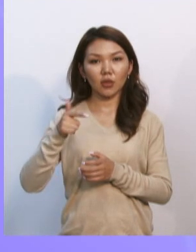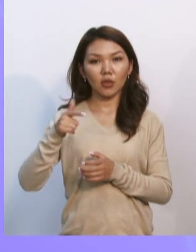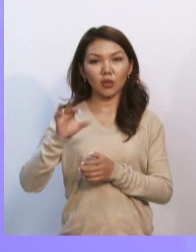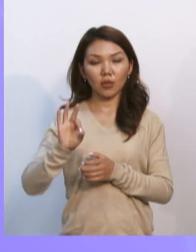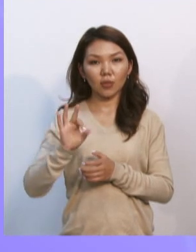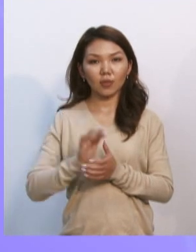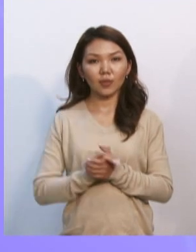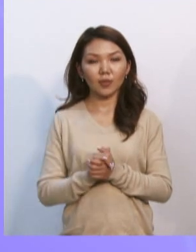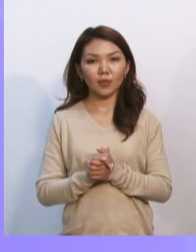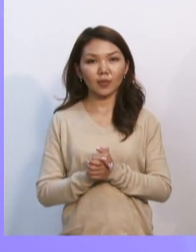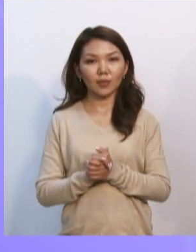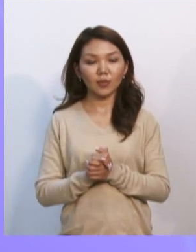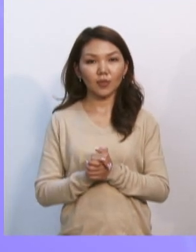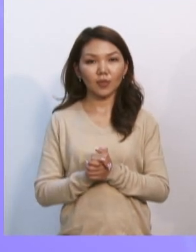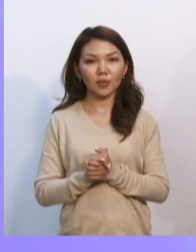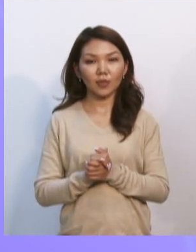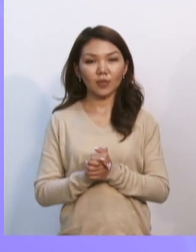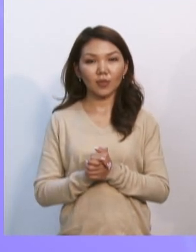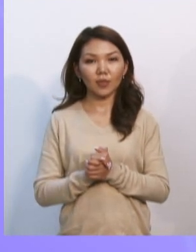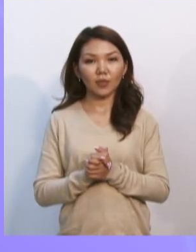Балдар көңүл коюп уга атабыз.